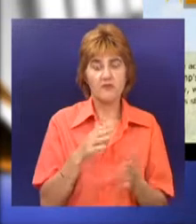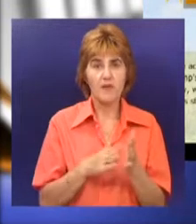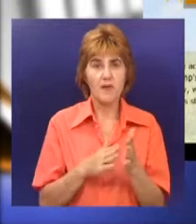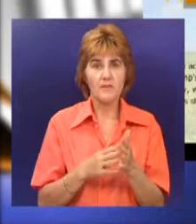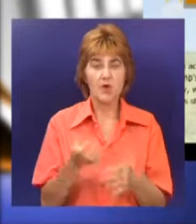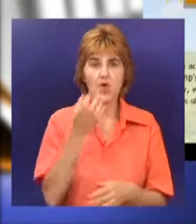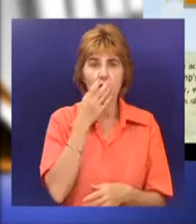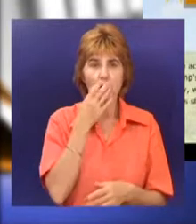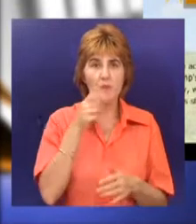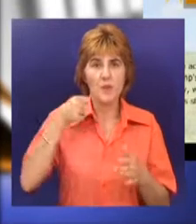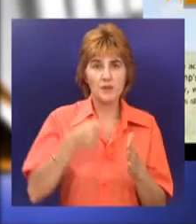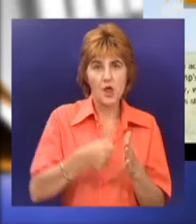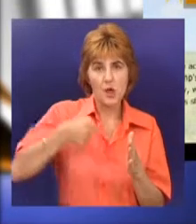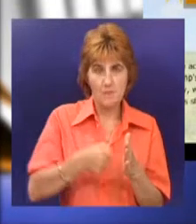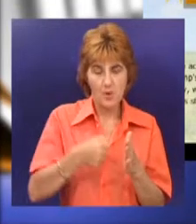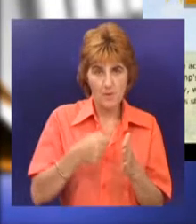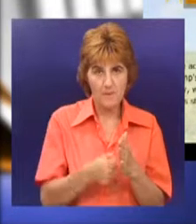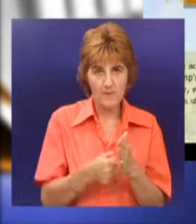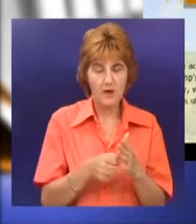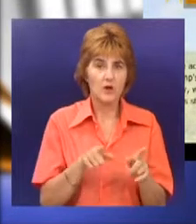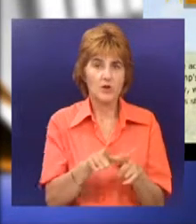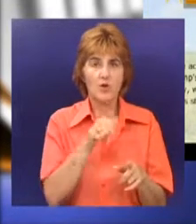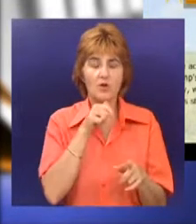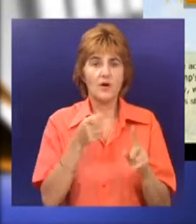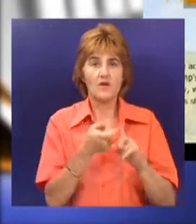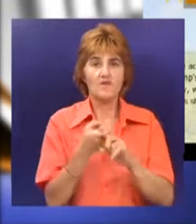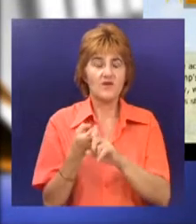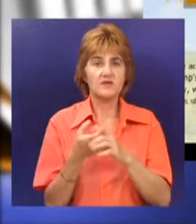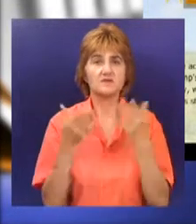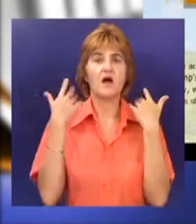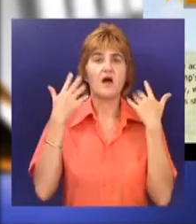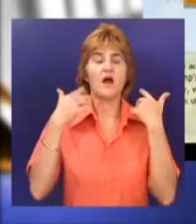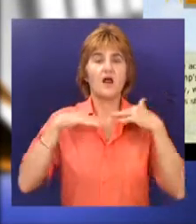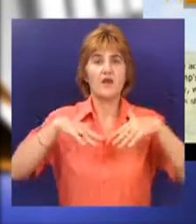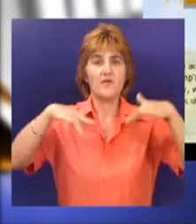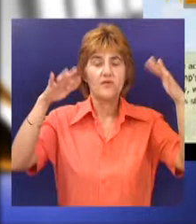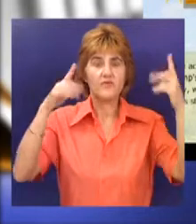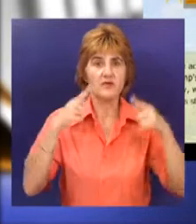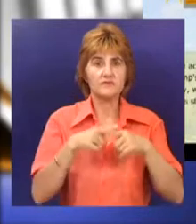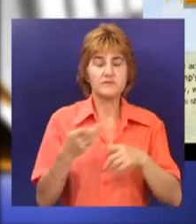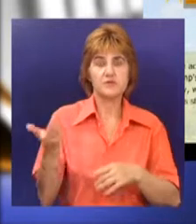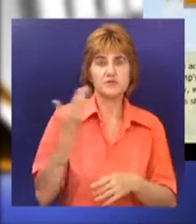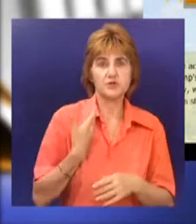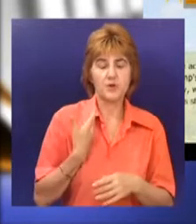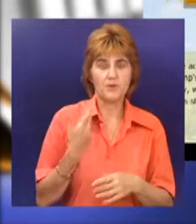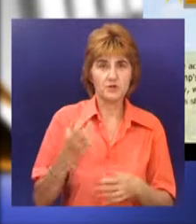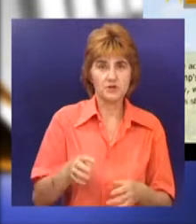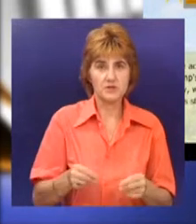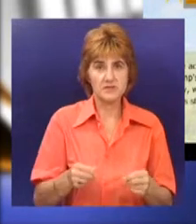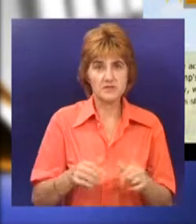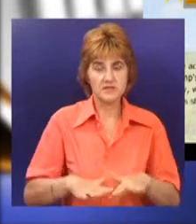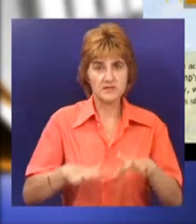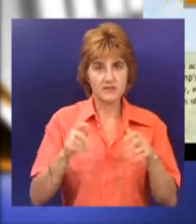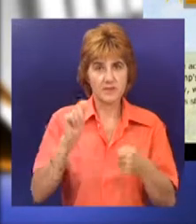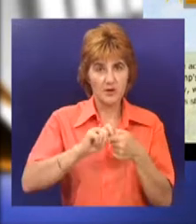punjače. Toplotne pumpe funkcionišu kao jedan rashladni uređaj koji je u stanju da eksploatiše toplotnu energiju